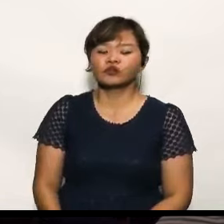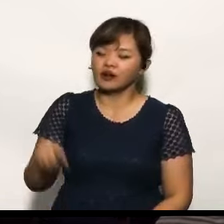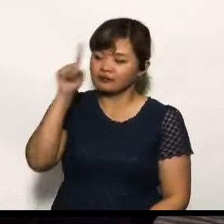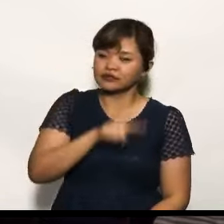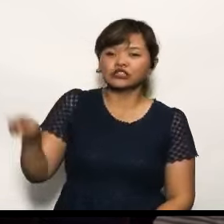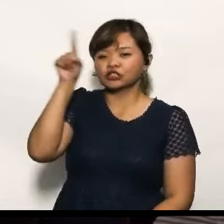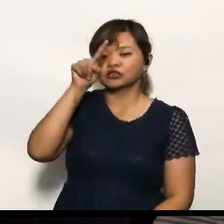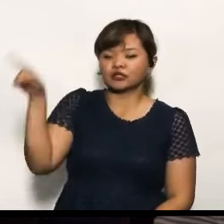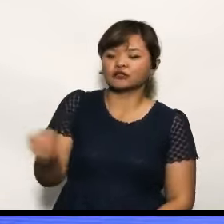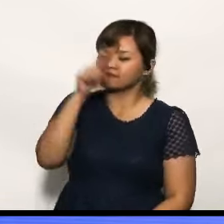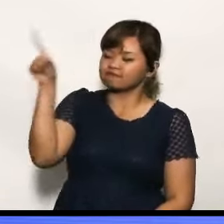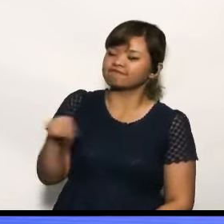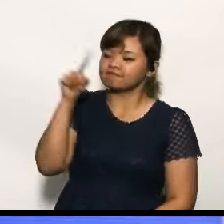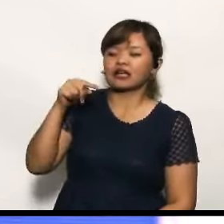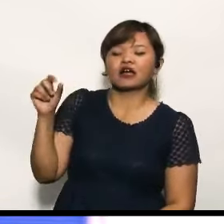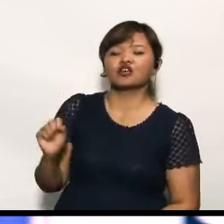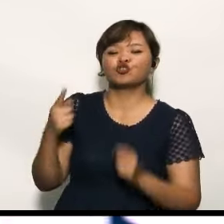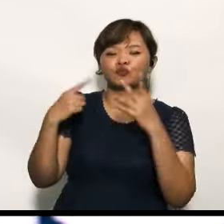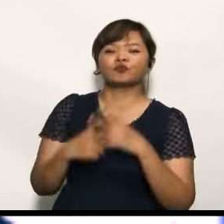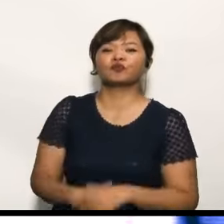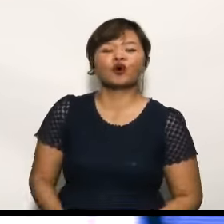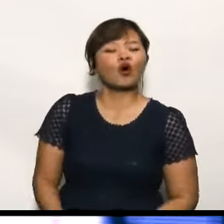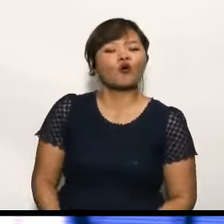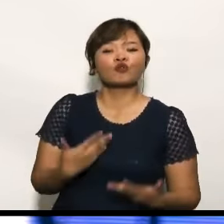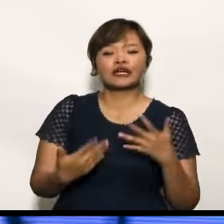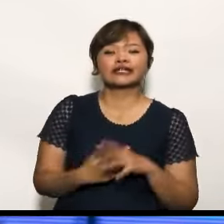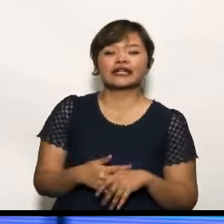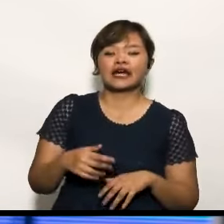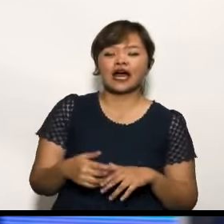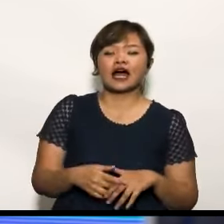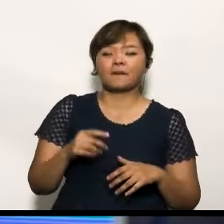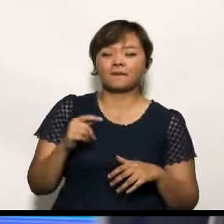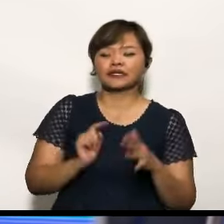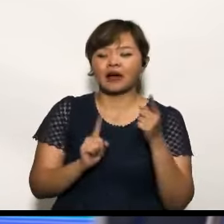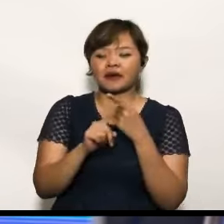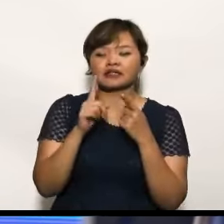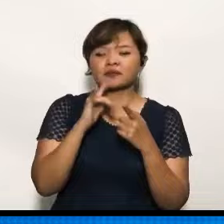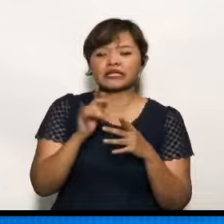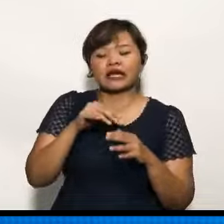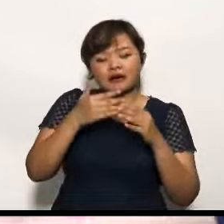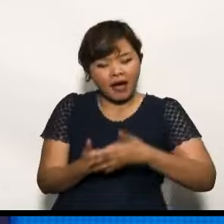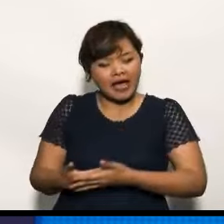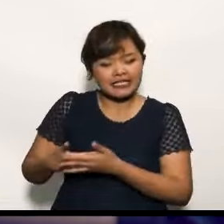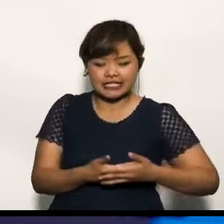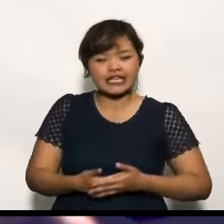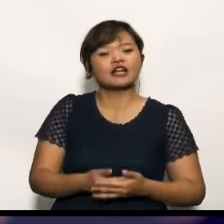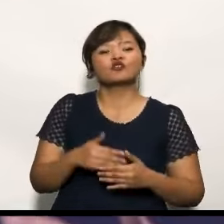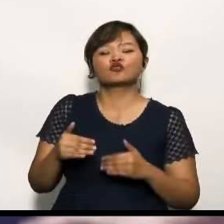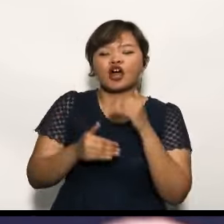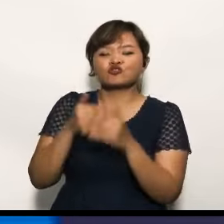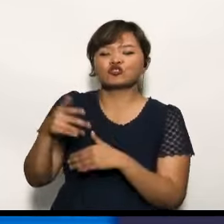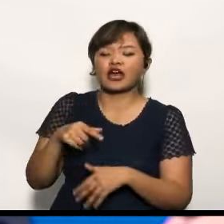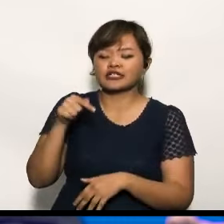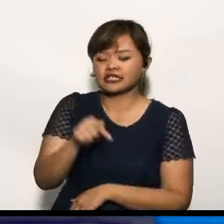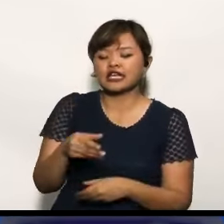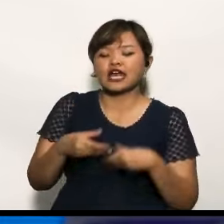A cycle of life. Pada saat come, itu sepertinya seorang bayi datang ke dunia. Kemudian bayi itu dikasih ini, dikasih